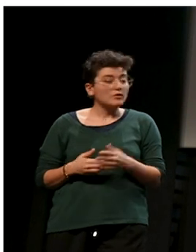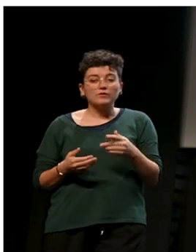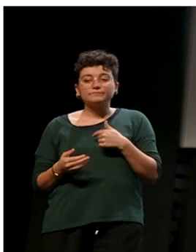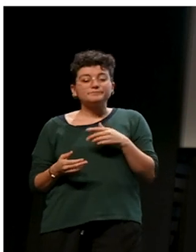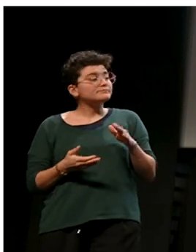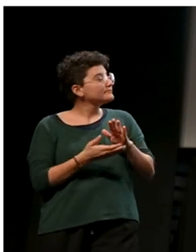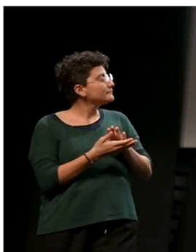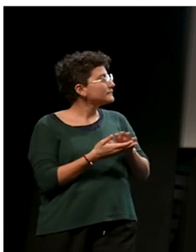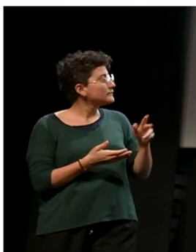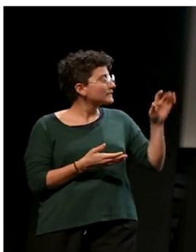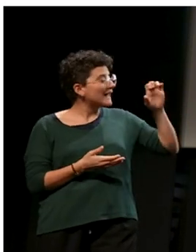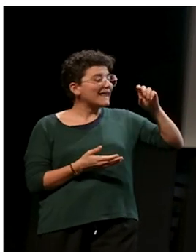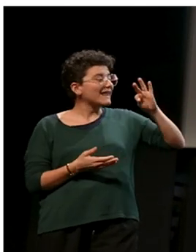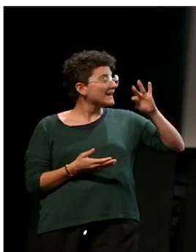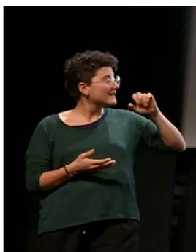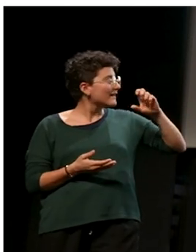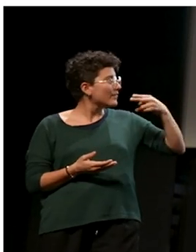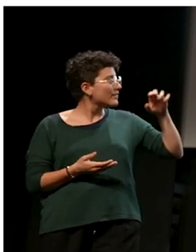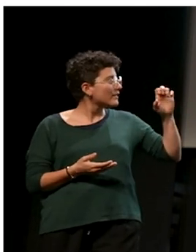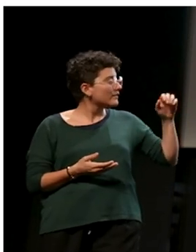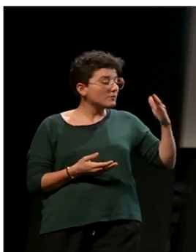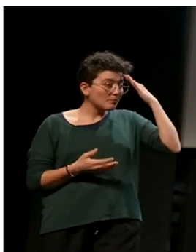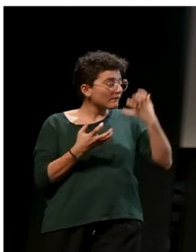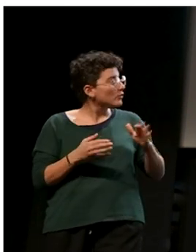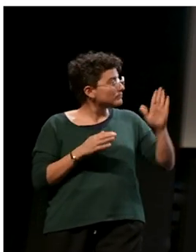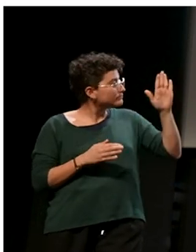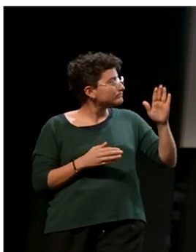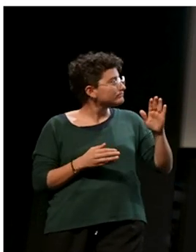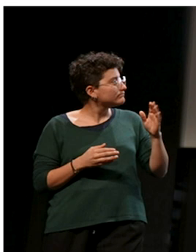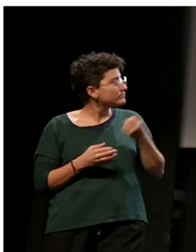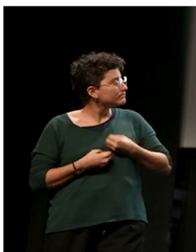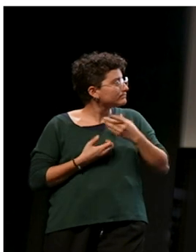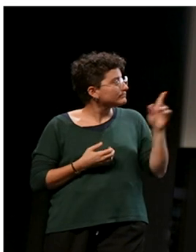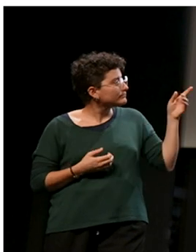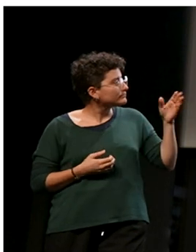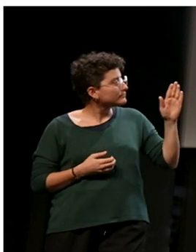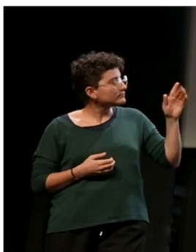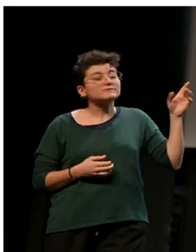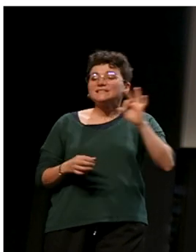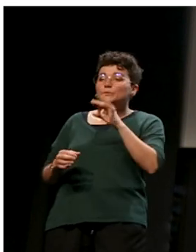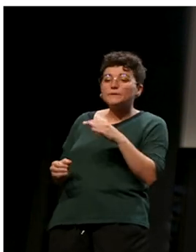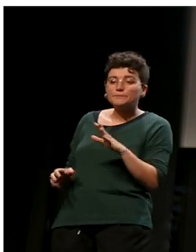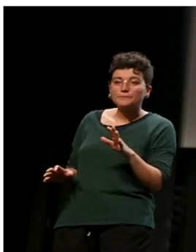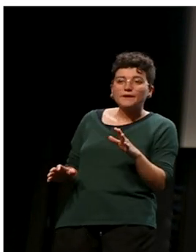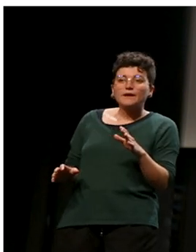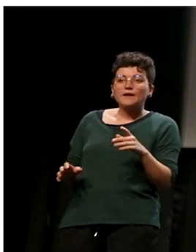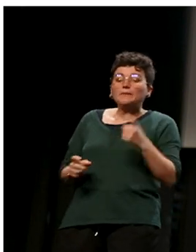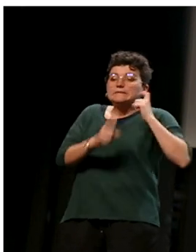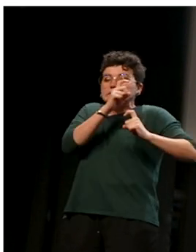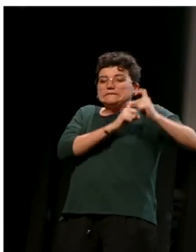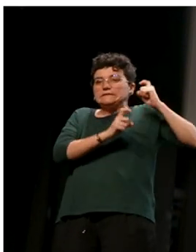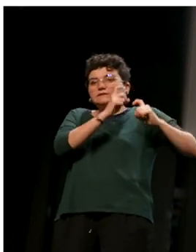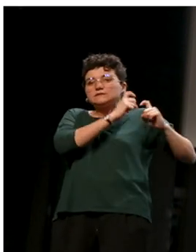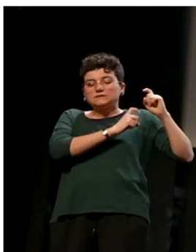donc t'hésites pas à lever la main si t'as à un moment donné que tu veux parler. Ouais. Vas-y. Ouais, vous m'entendez? Juste, c'est pour revenir là